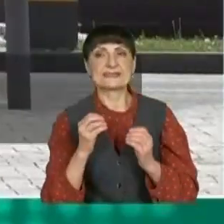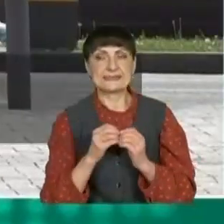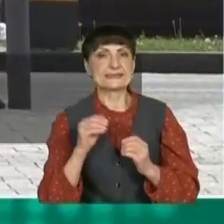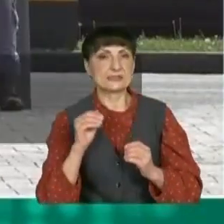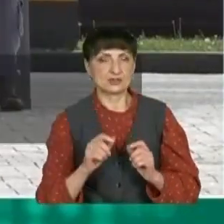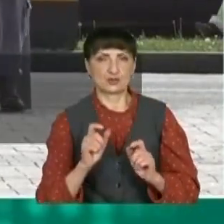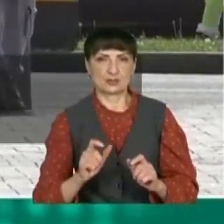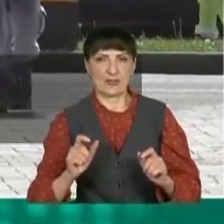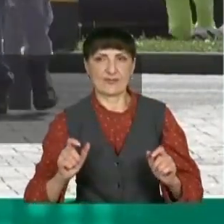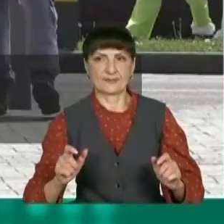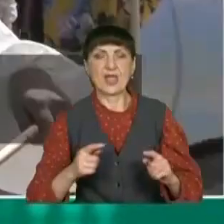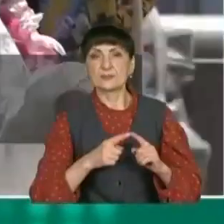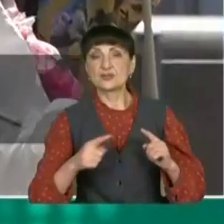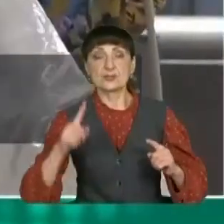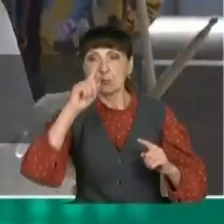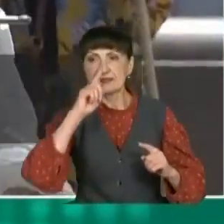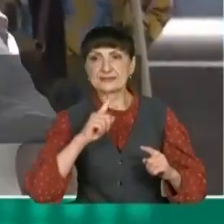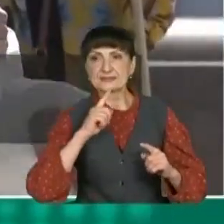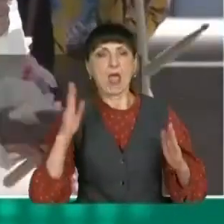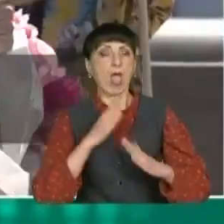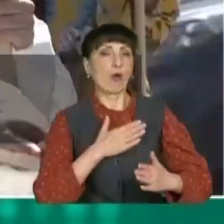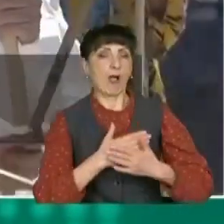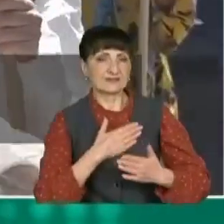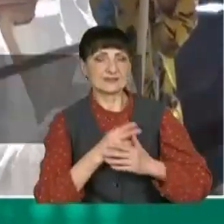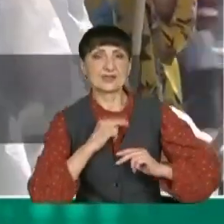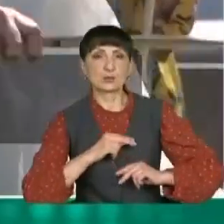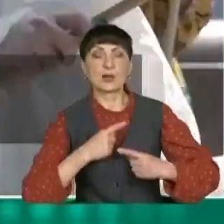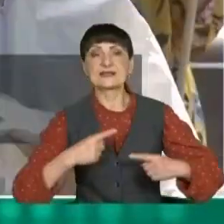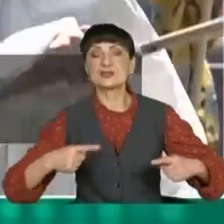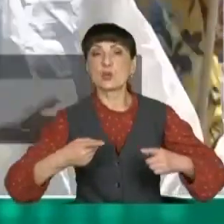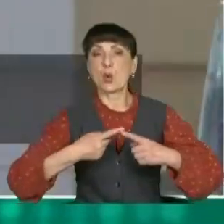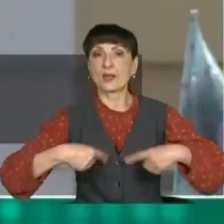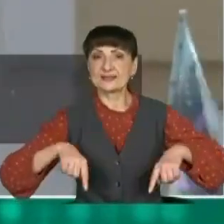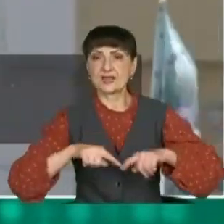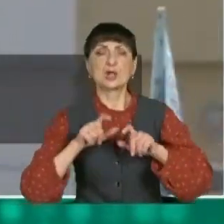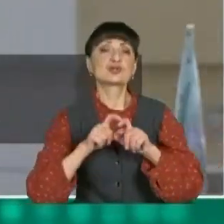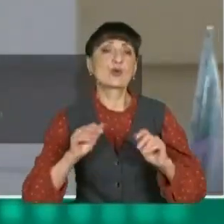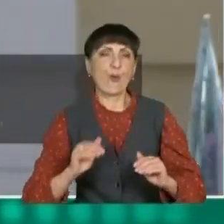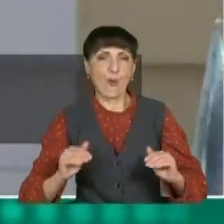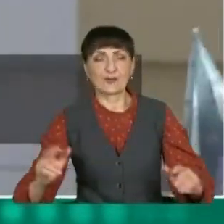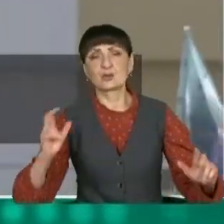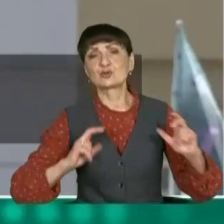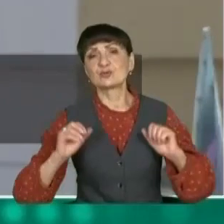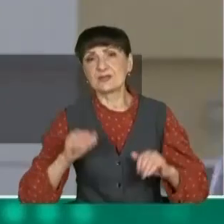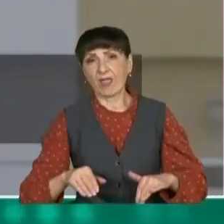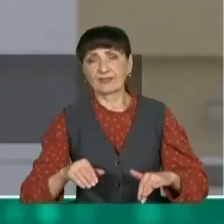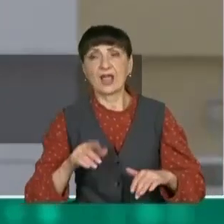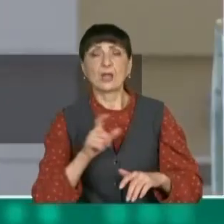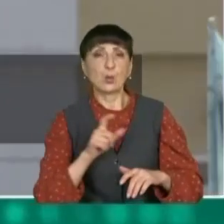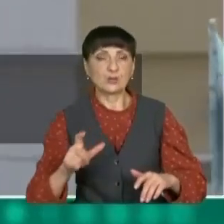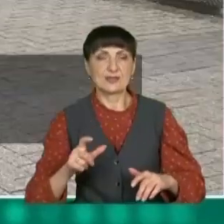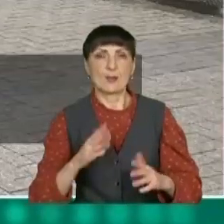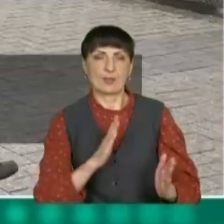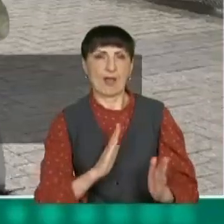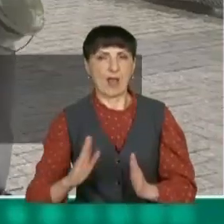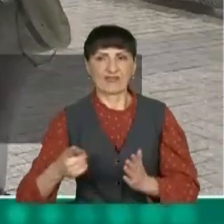000 человек на протяжении месяца экоактивисты сотрудники различных организаций школьники студенты и жители наводили порядок